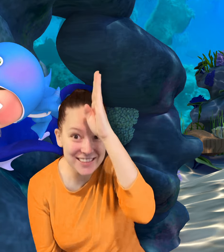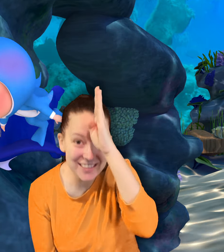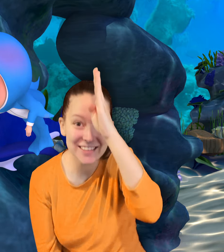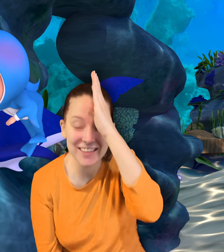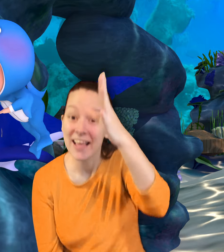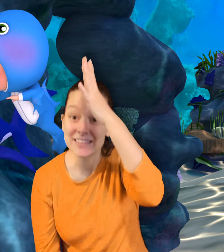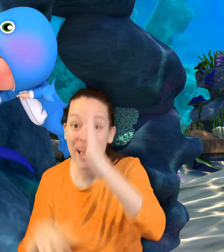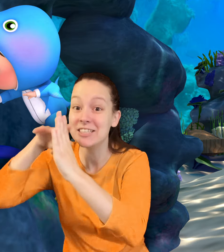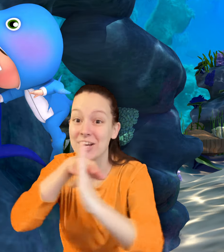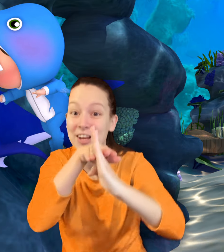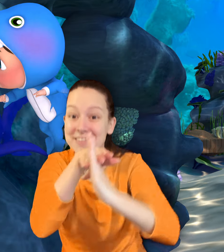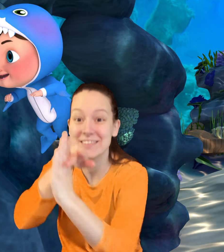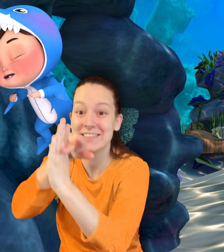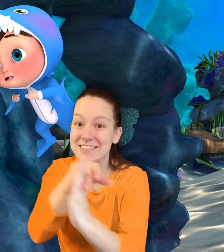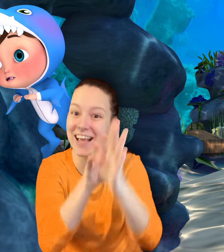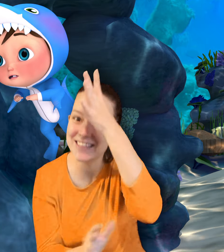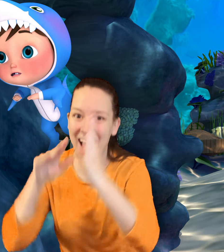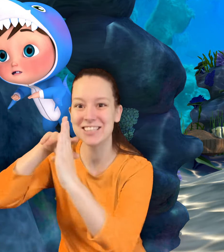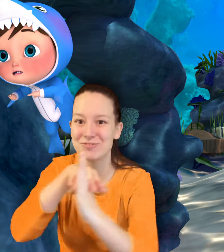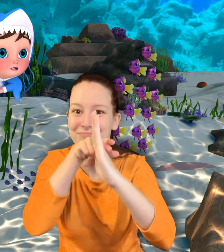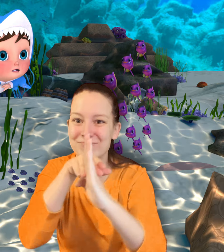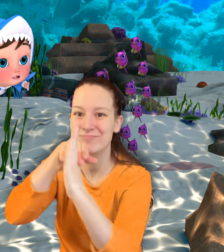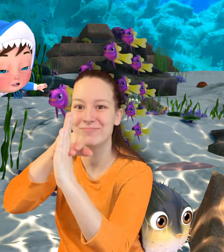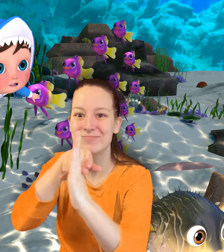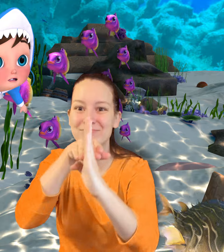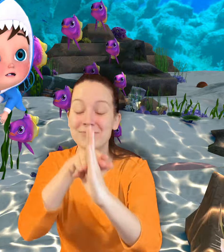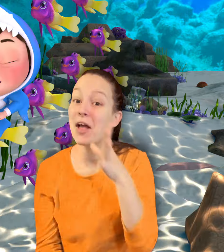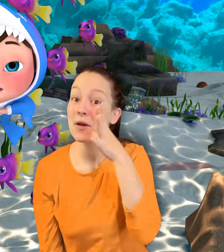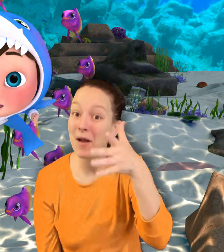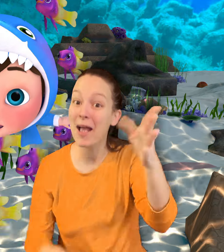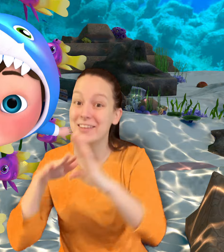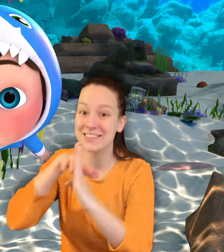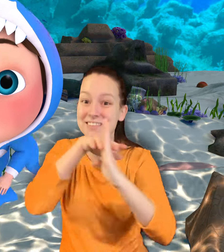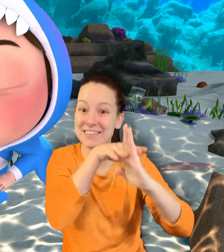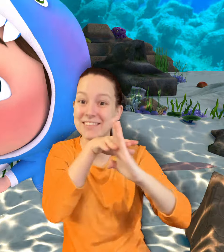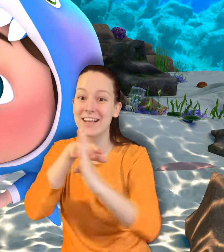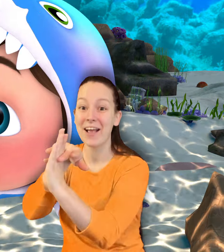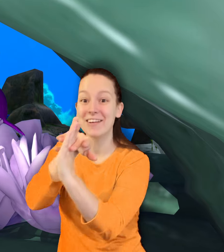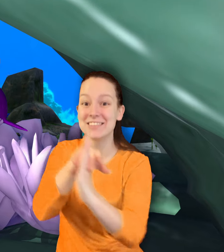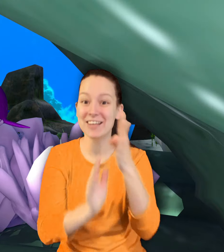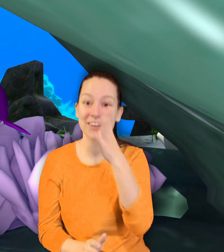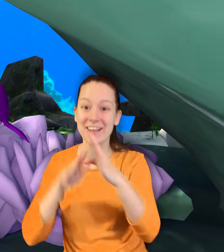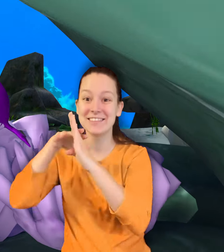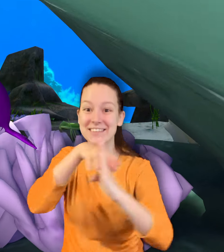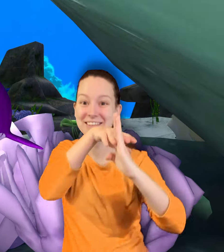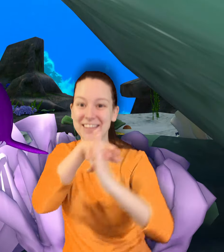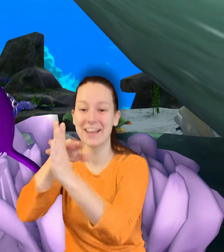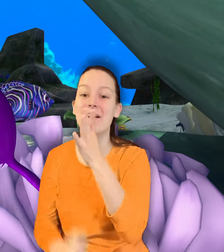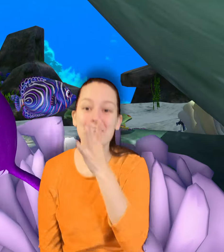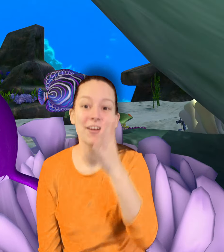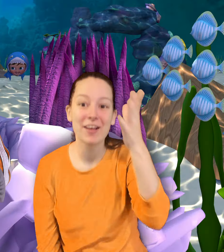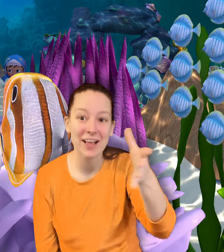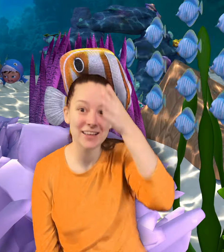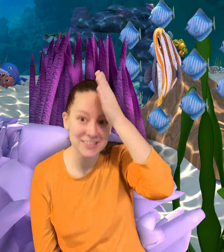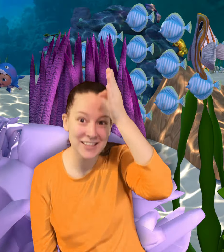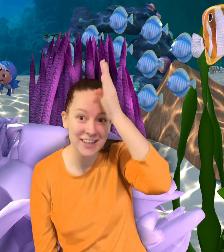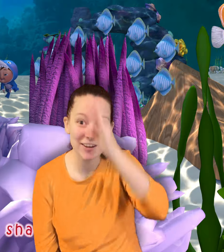ザメパパザメパパザメおばザメおばザメおば